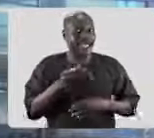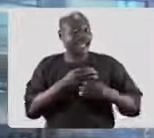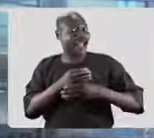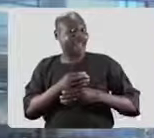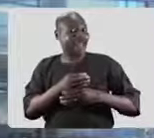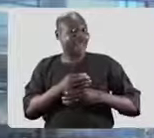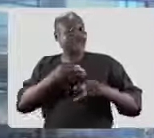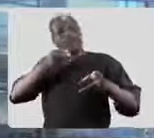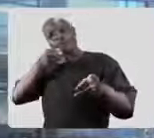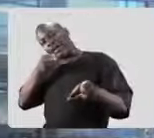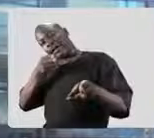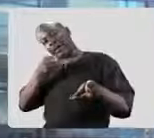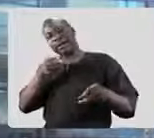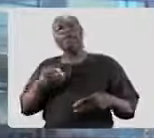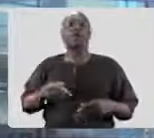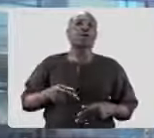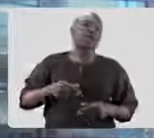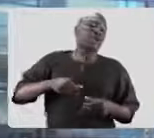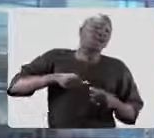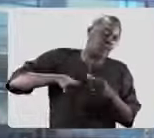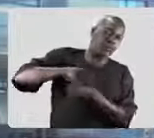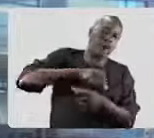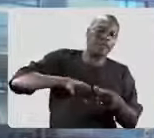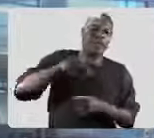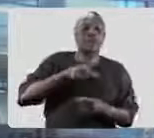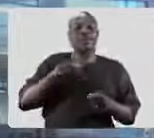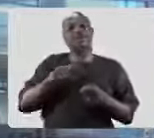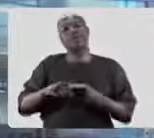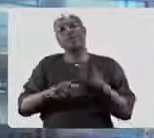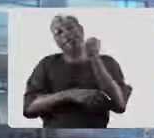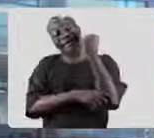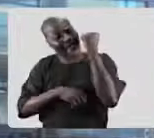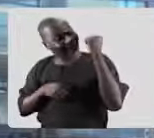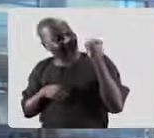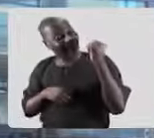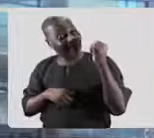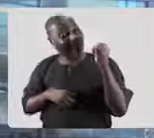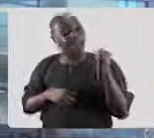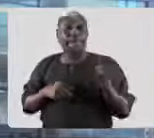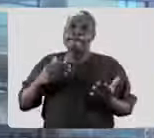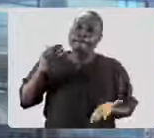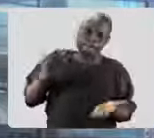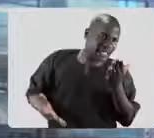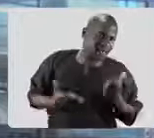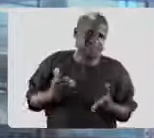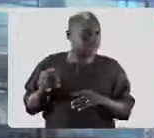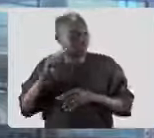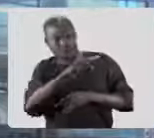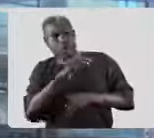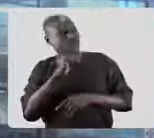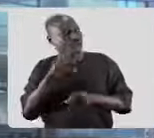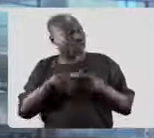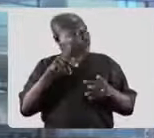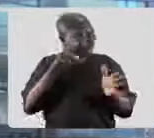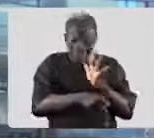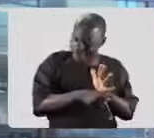ejan na se wo de nam e ko obi so akwa akobo kro no e bia wo ko ne wa dwene se